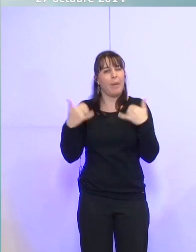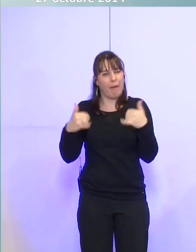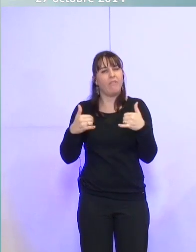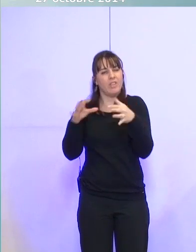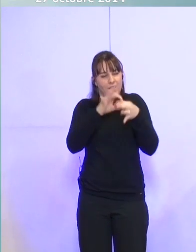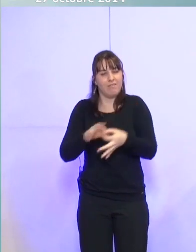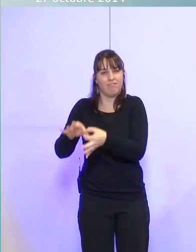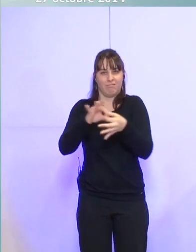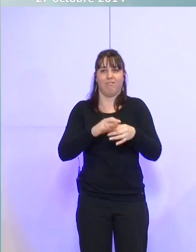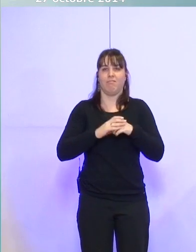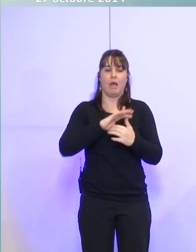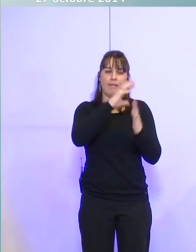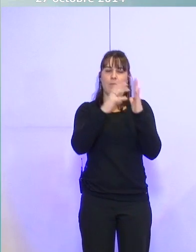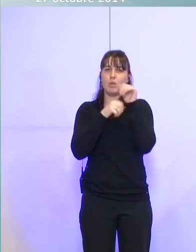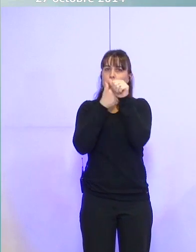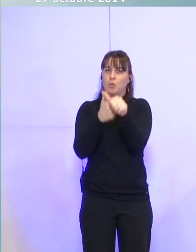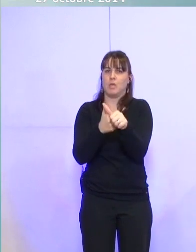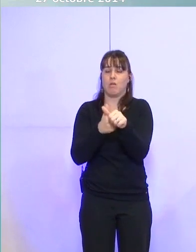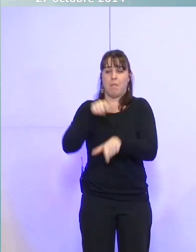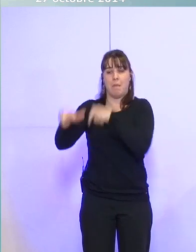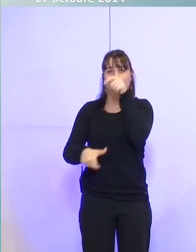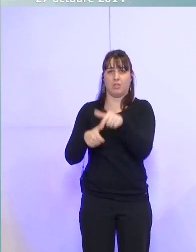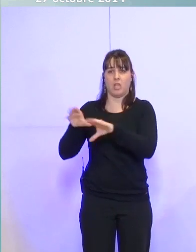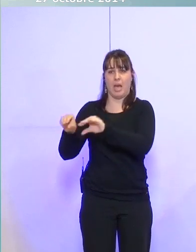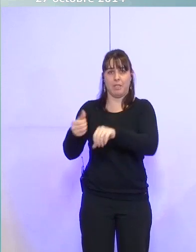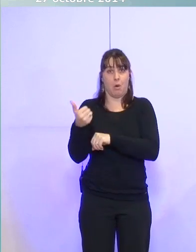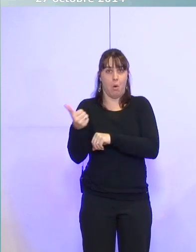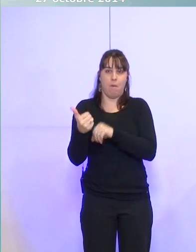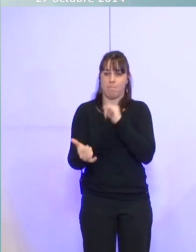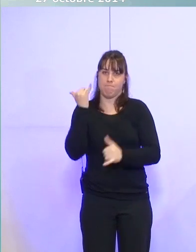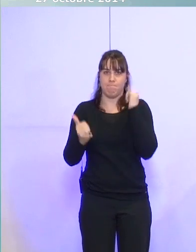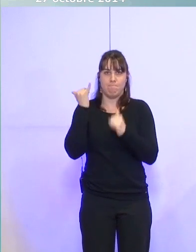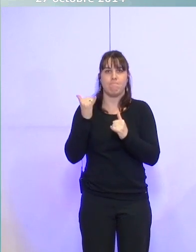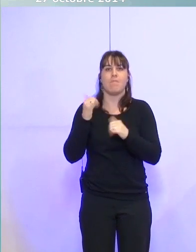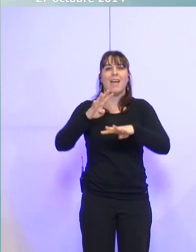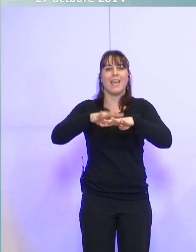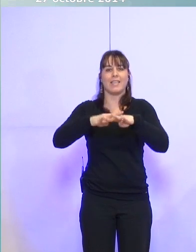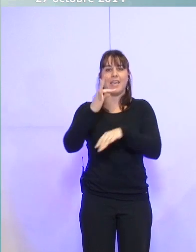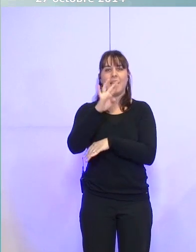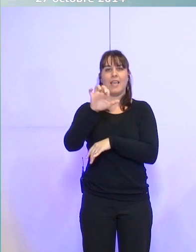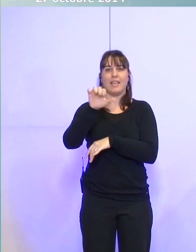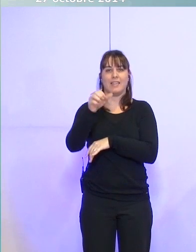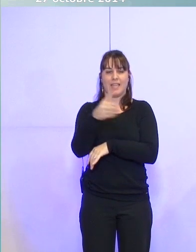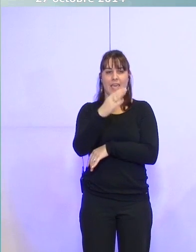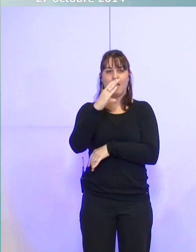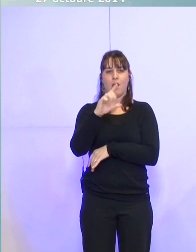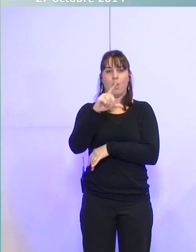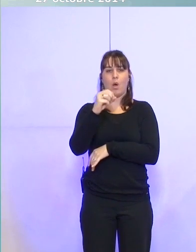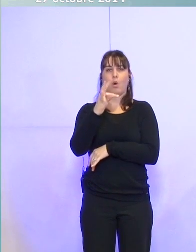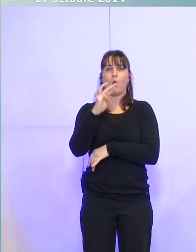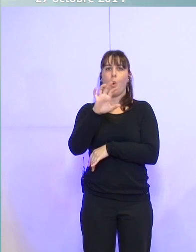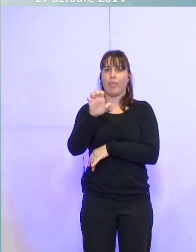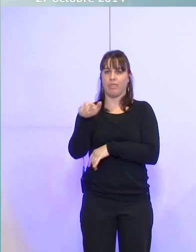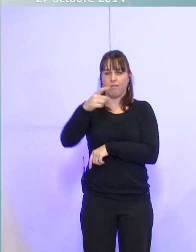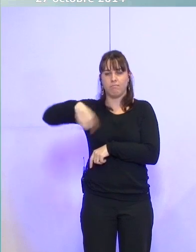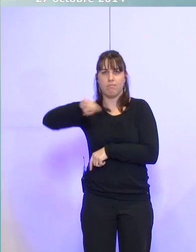Cette délibération s'inspire de projets portés par des habitants. Dans le quartier de Trécloître, des habitants amoureux de leur quartier ont proposé à la